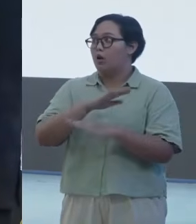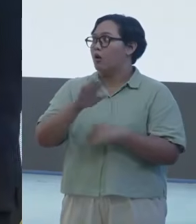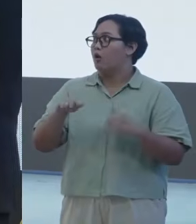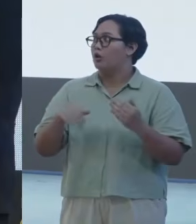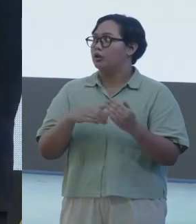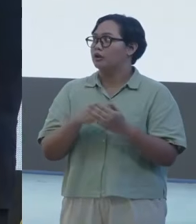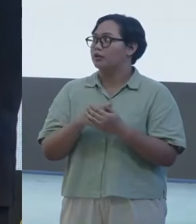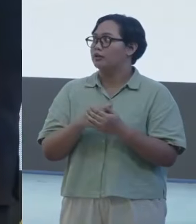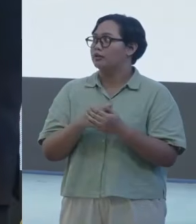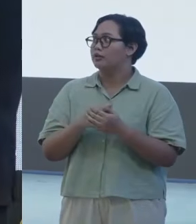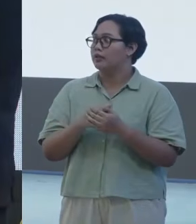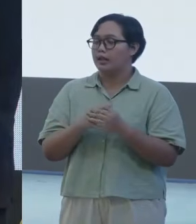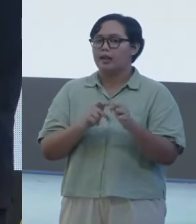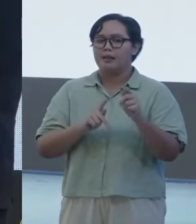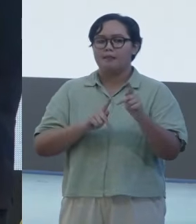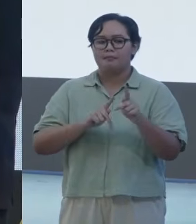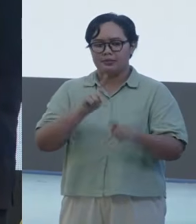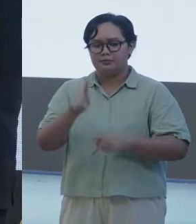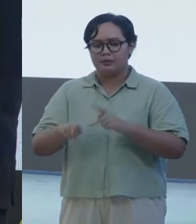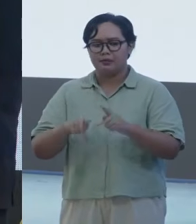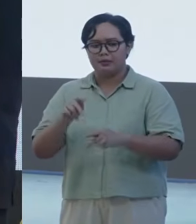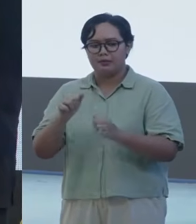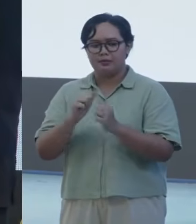people ang ibig sabihin nun.